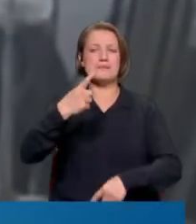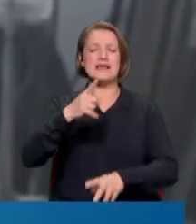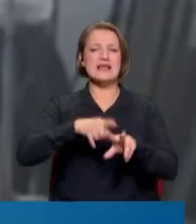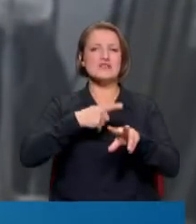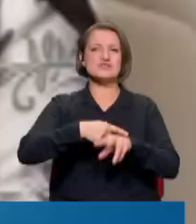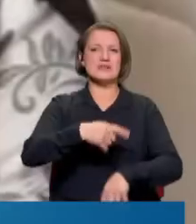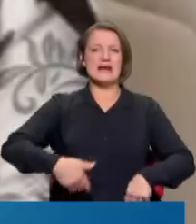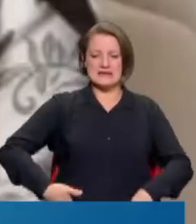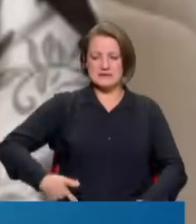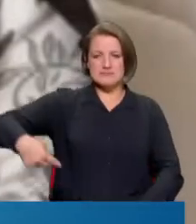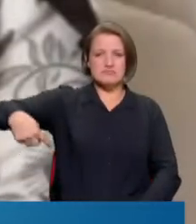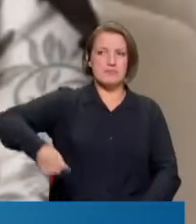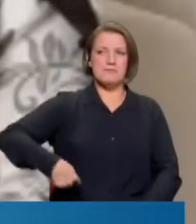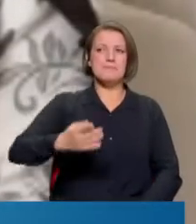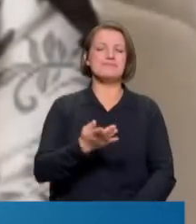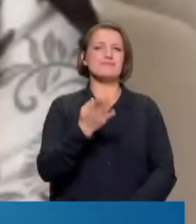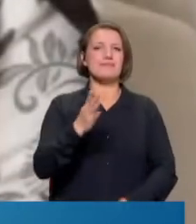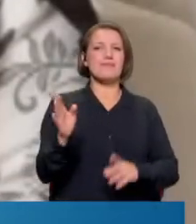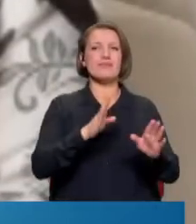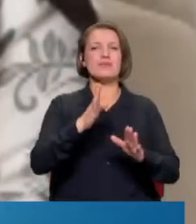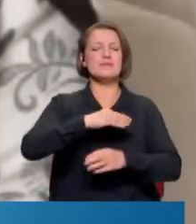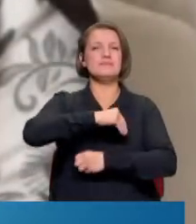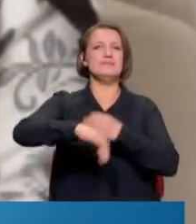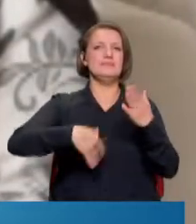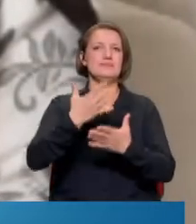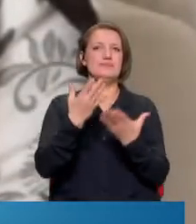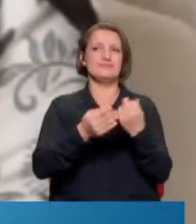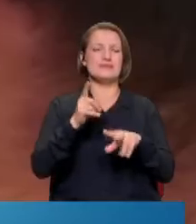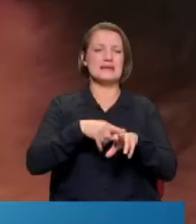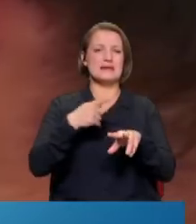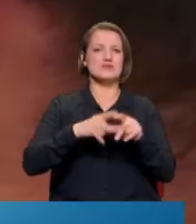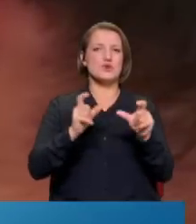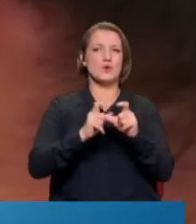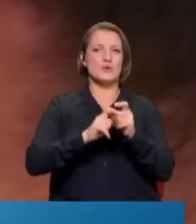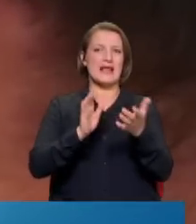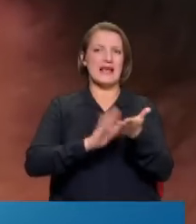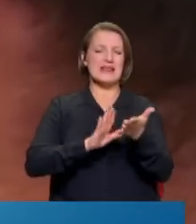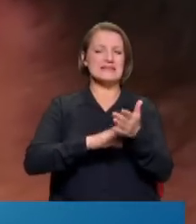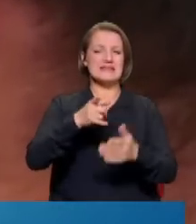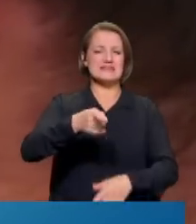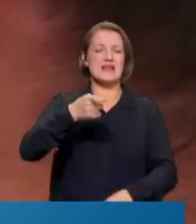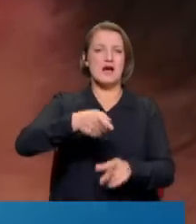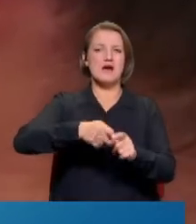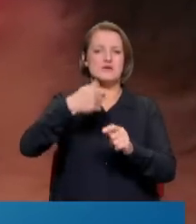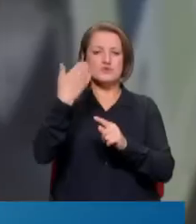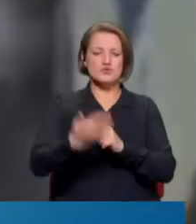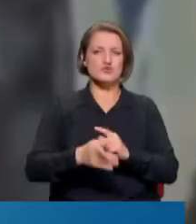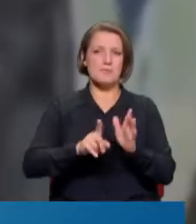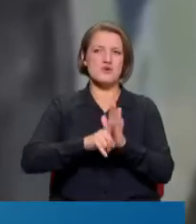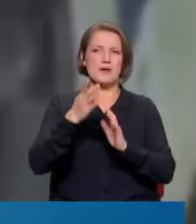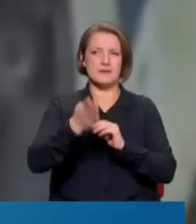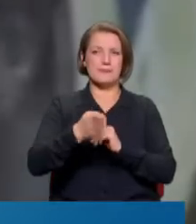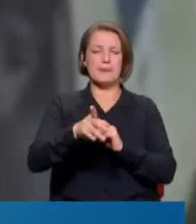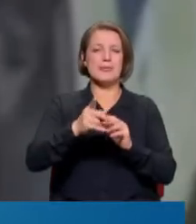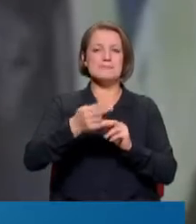Yalçın'ın kasığına isabet etti taraflar arasında arbede yaşanırken Yalçın göksu'nun elindeki silahın şarjörünü düşürmeyi başardı